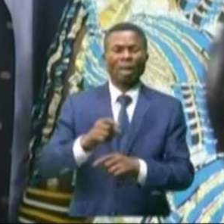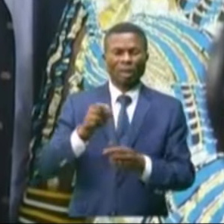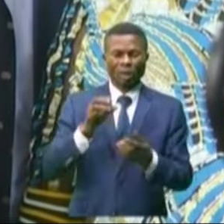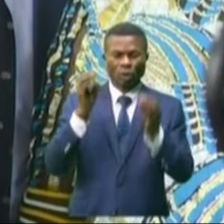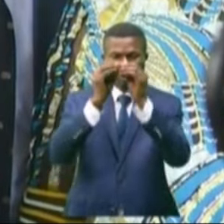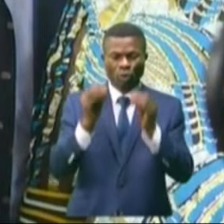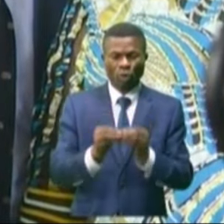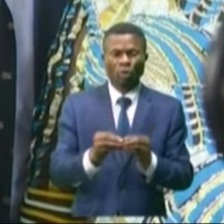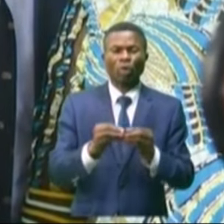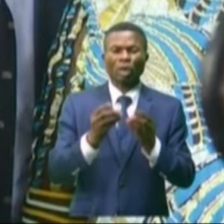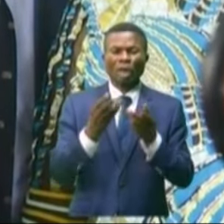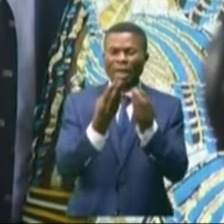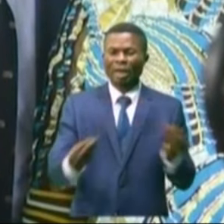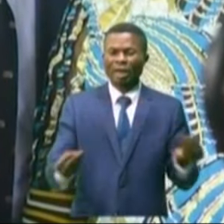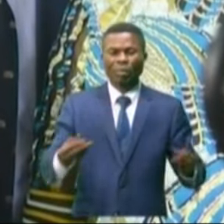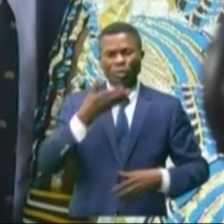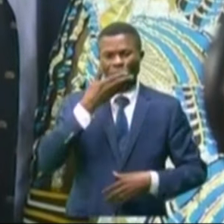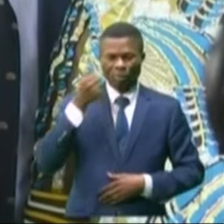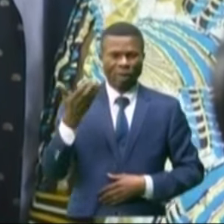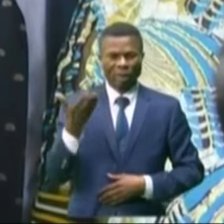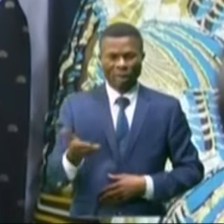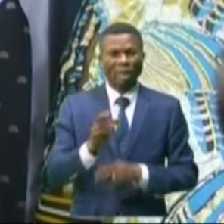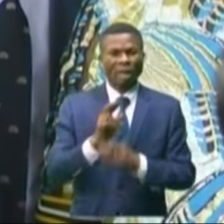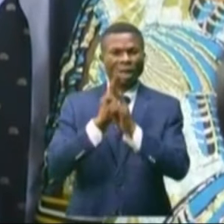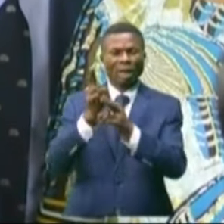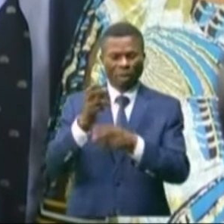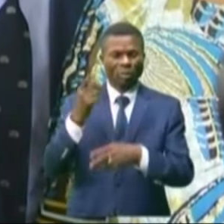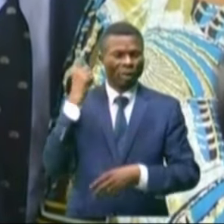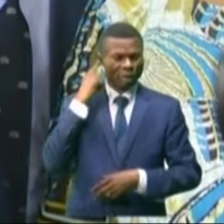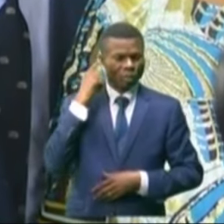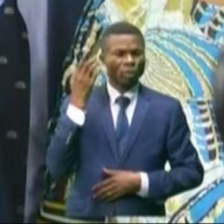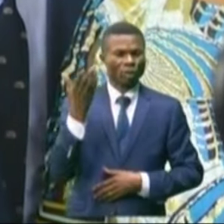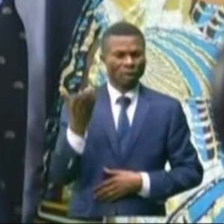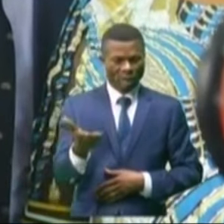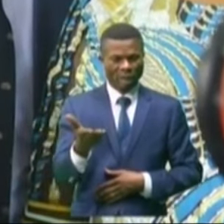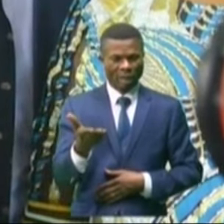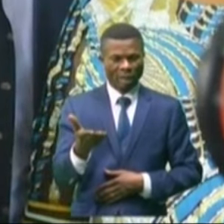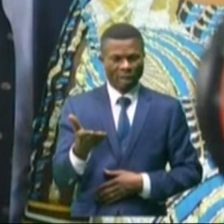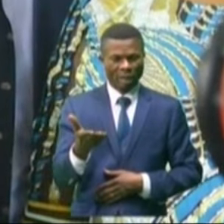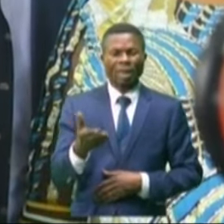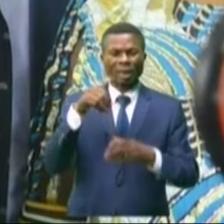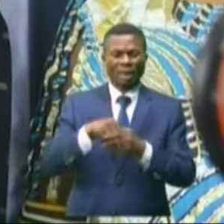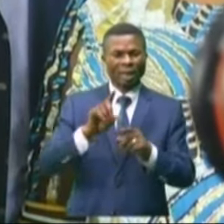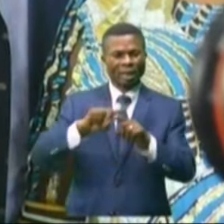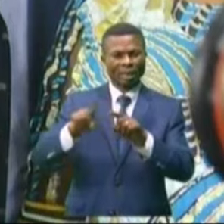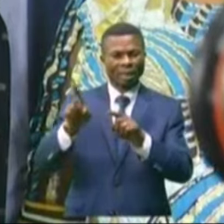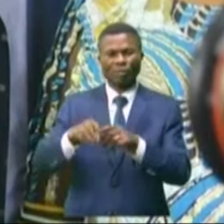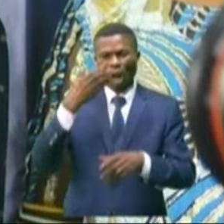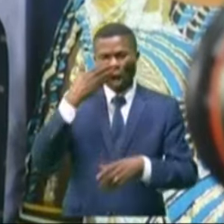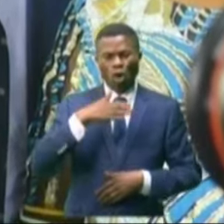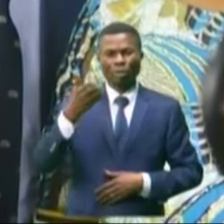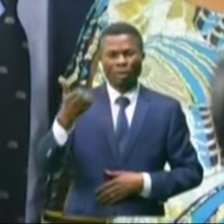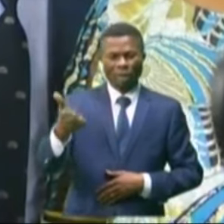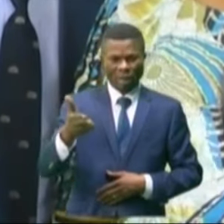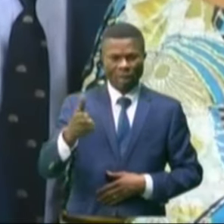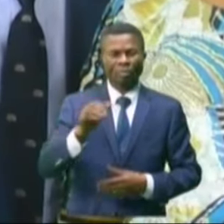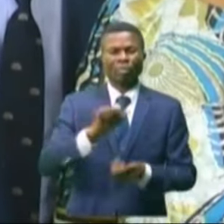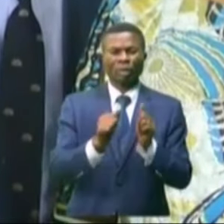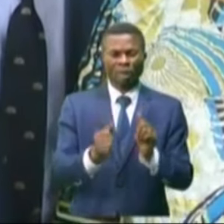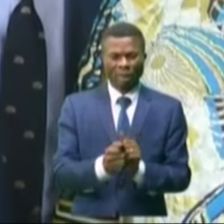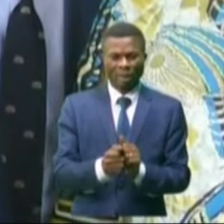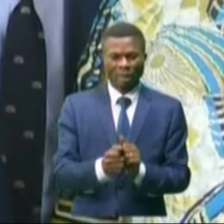objectif. Le rapport que nous avons reçu tant des prestataires de santé